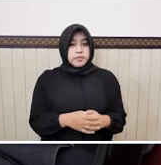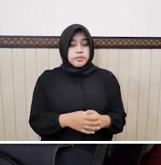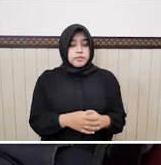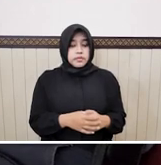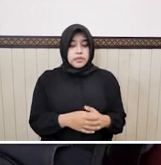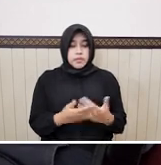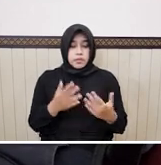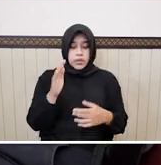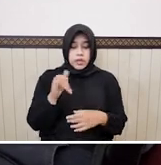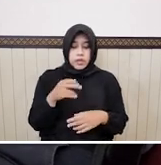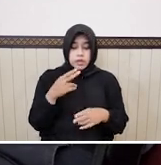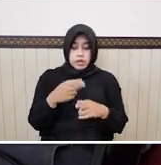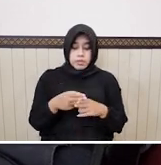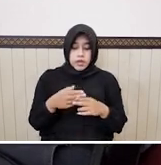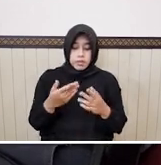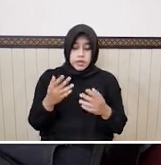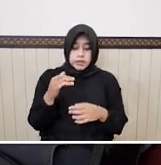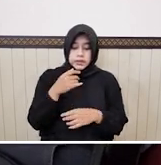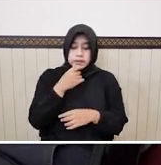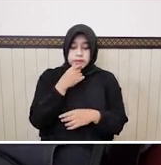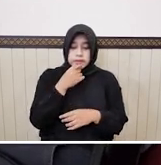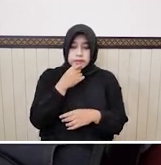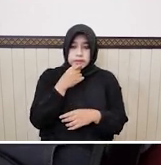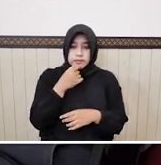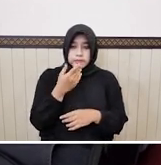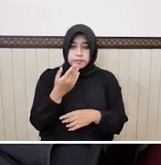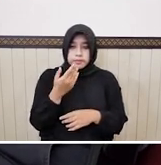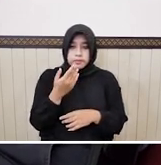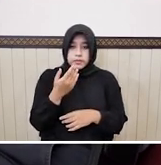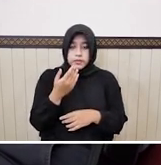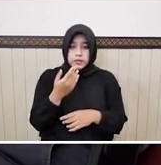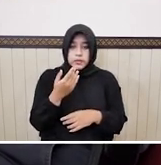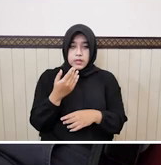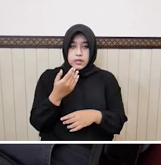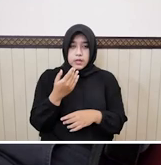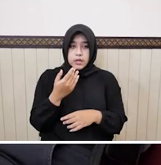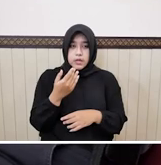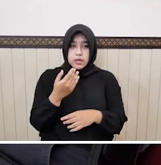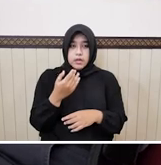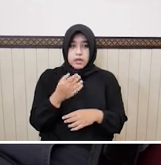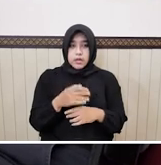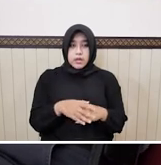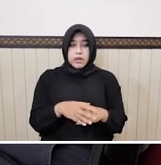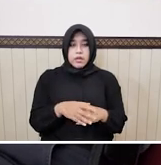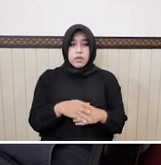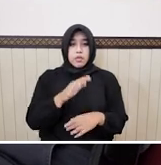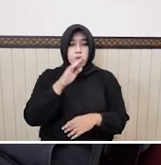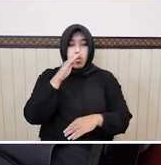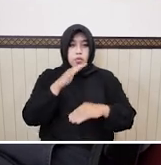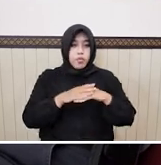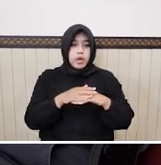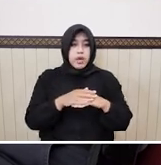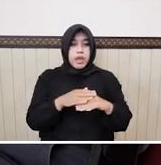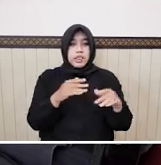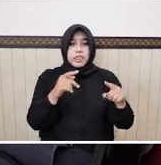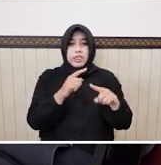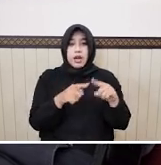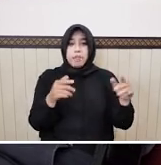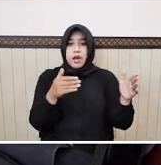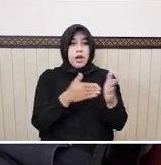Hai apa ya istilah saya itu Hai Perry Roar free for all tanpa